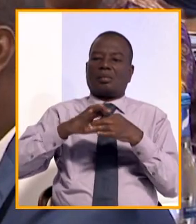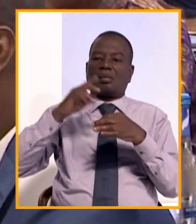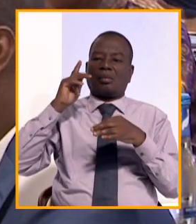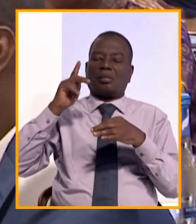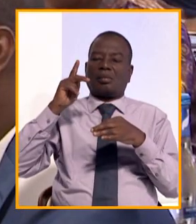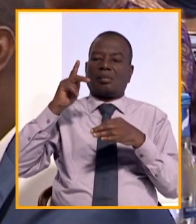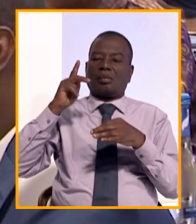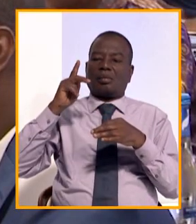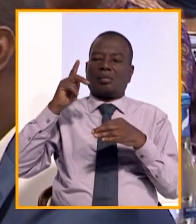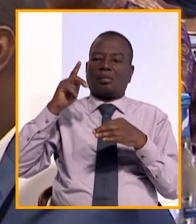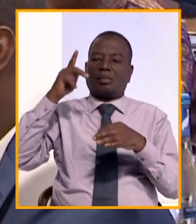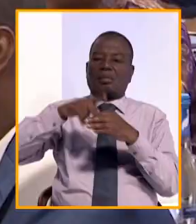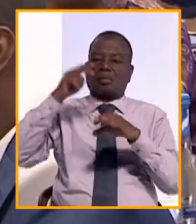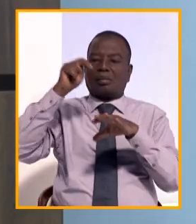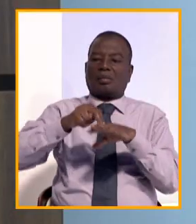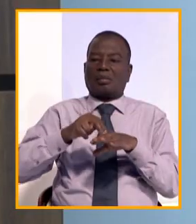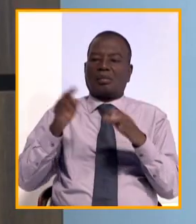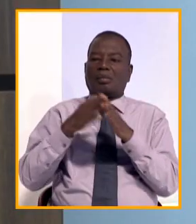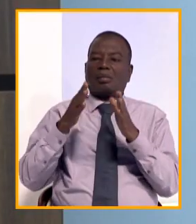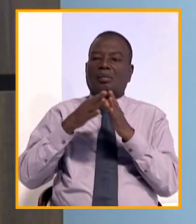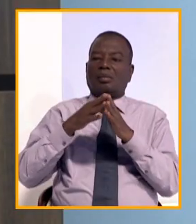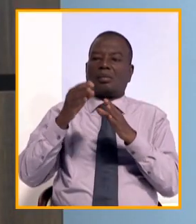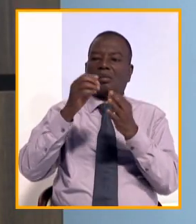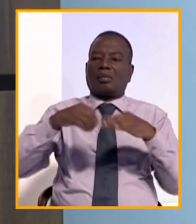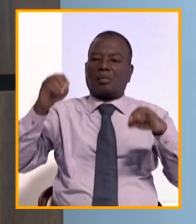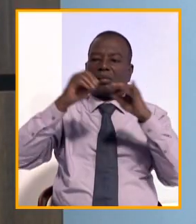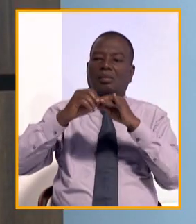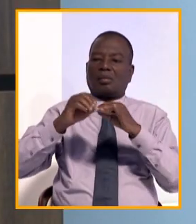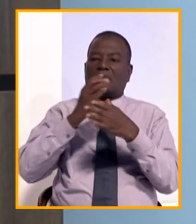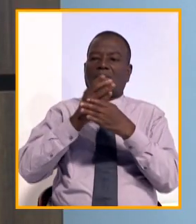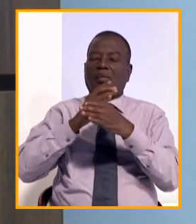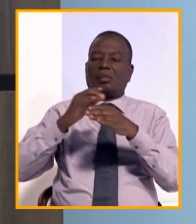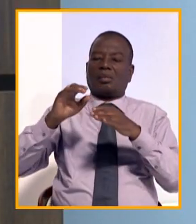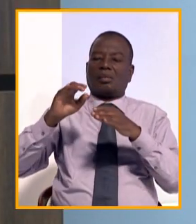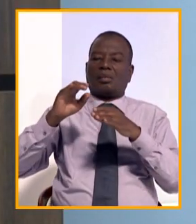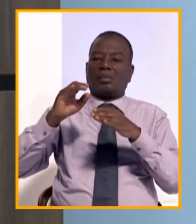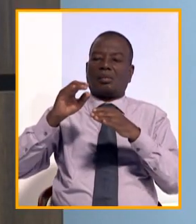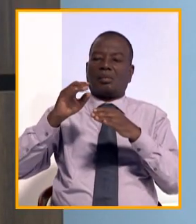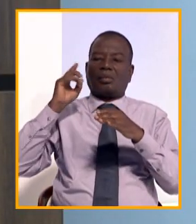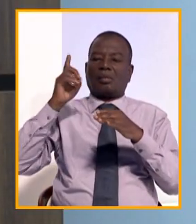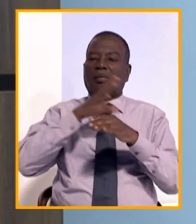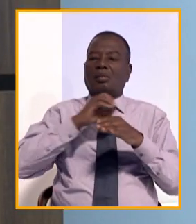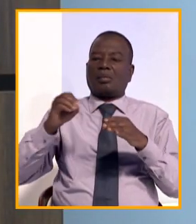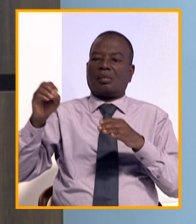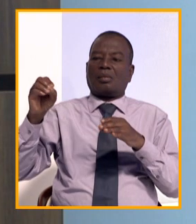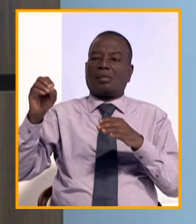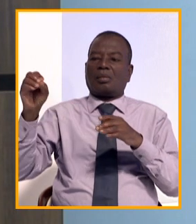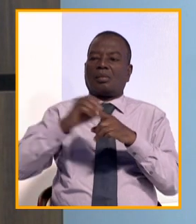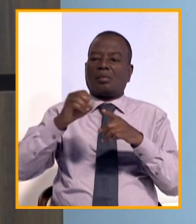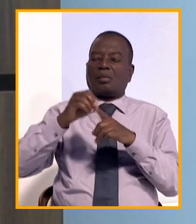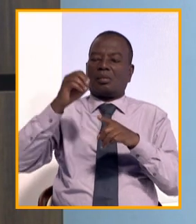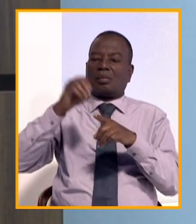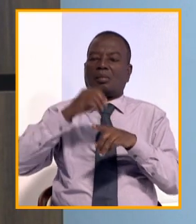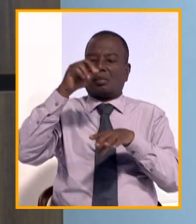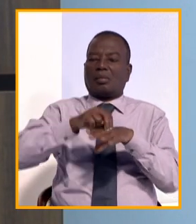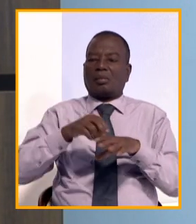parlementaire, la participation aux réunions des organisations interparlementaires et l'occupation de sièges au sein des organes de